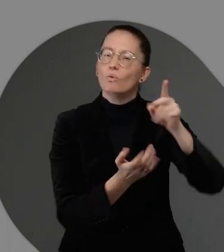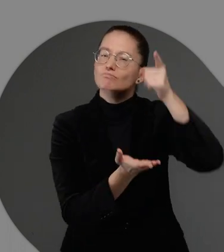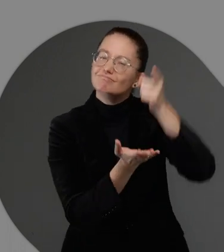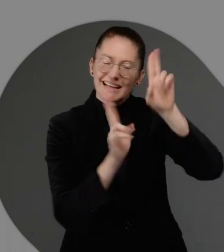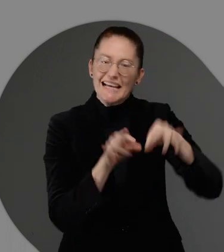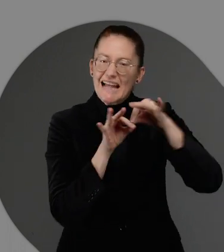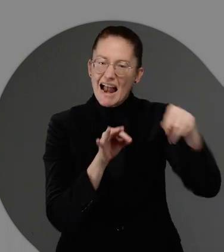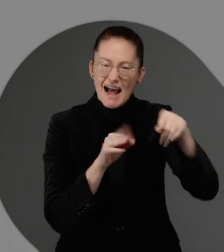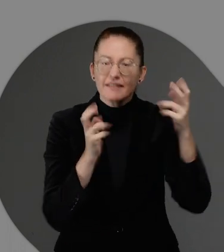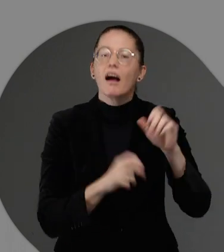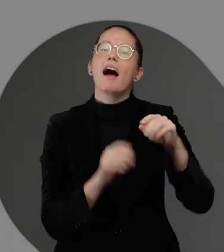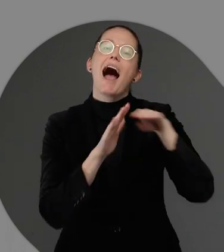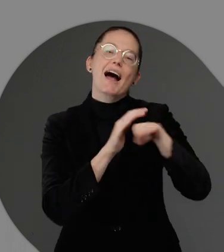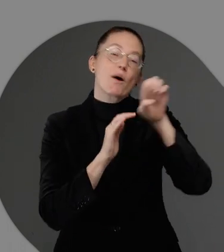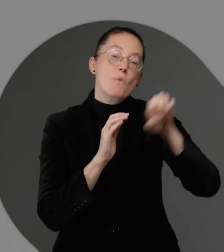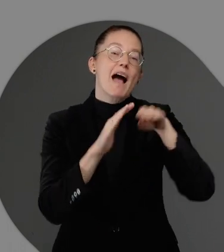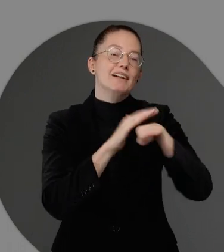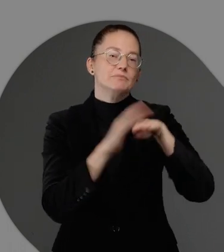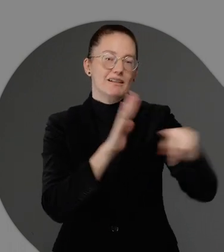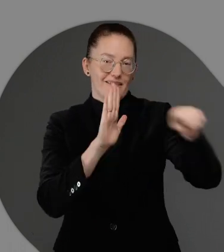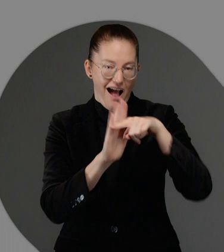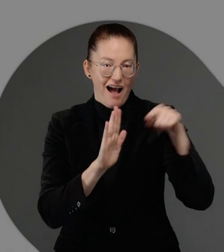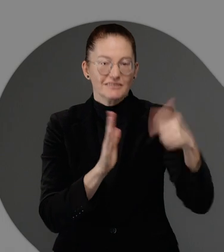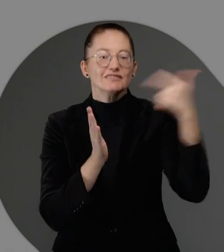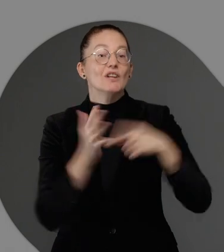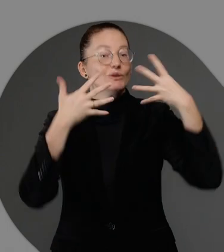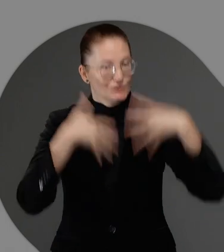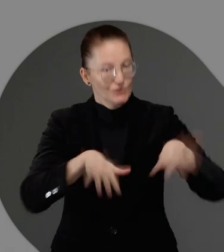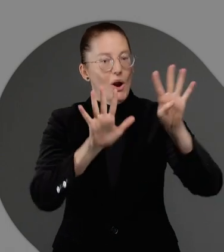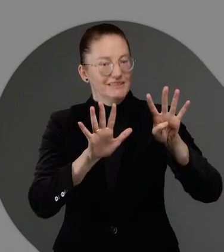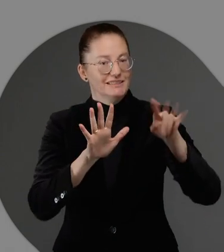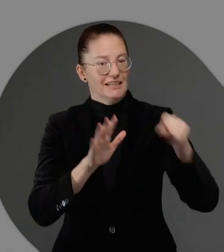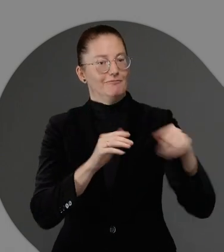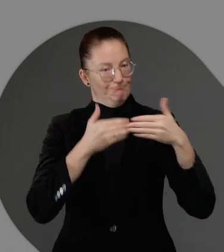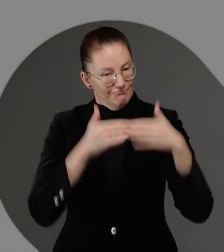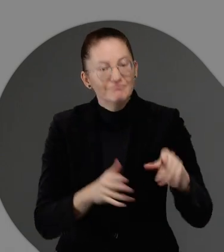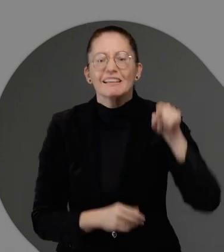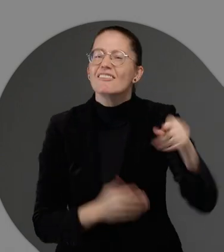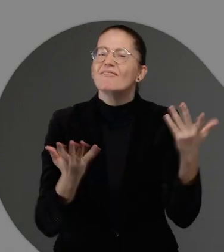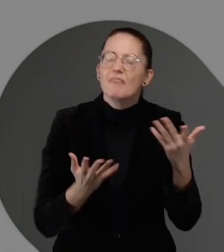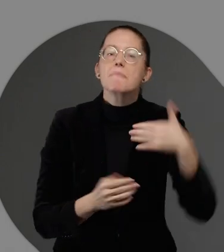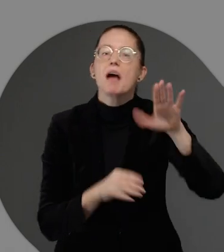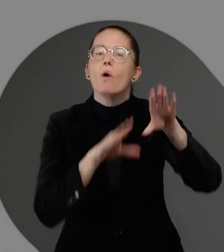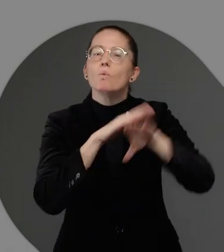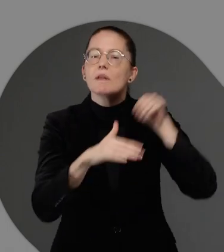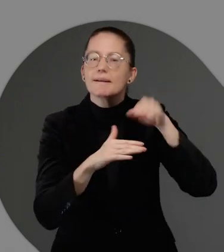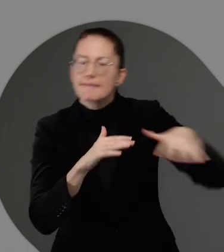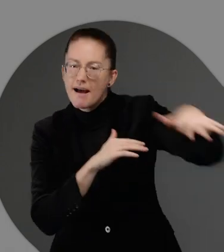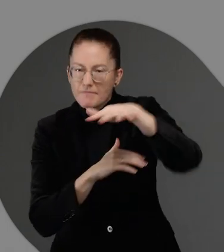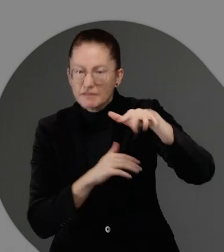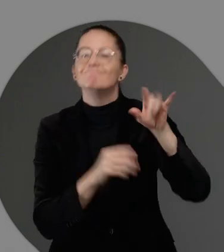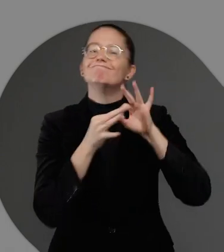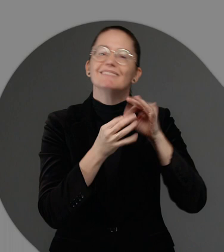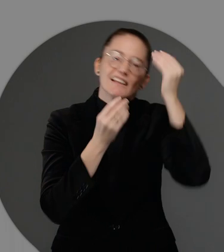European Accessibility Act, abgekürzt EAA, in Kraft getreten 2019. Der EAA betrifft den Unternehmenssektor.